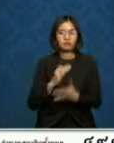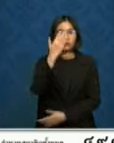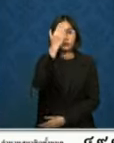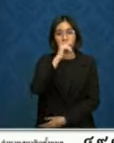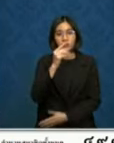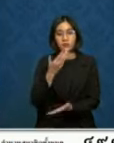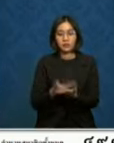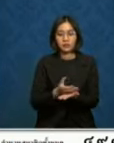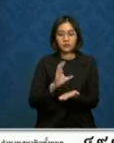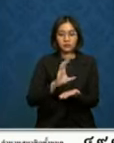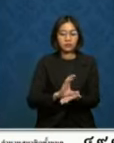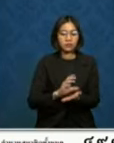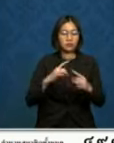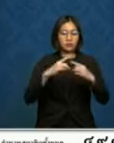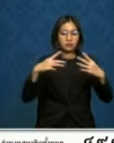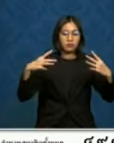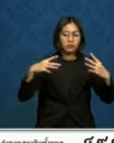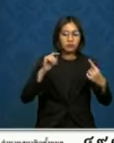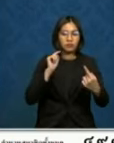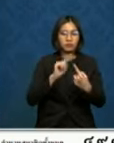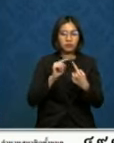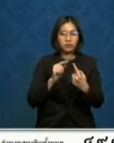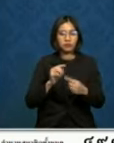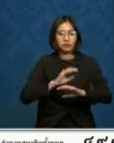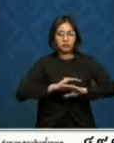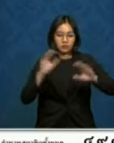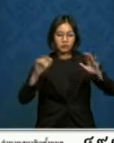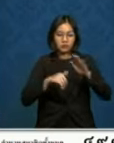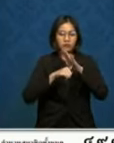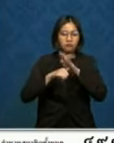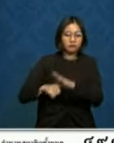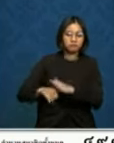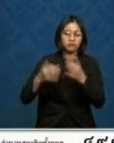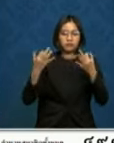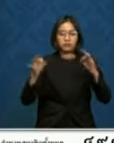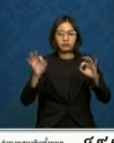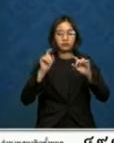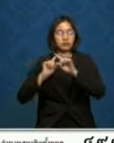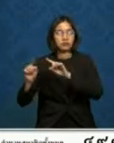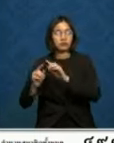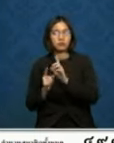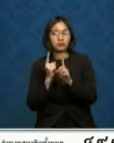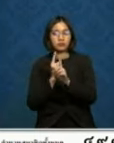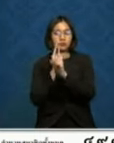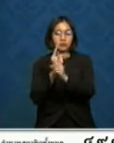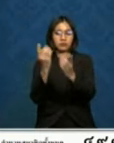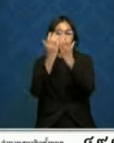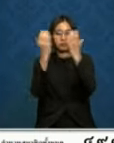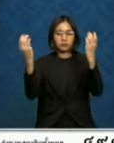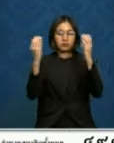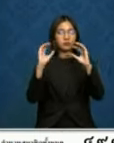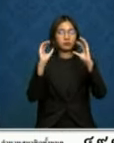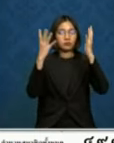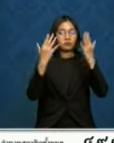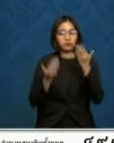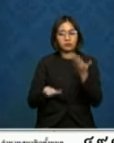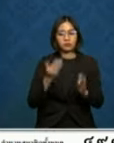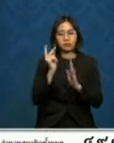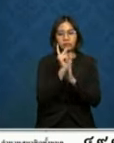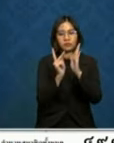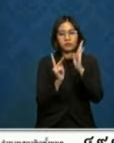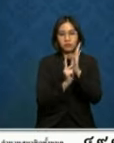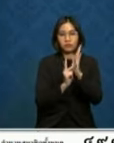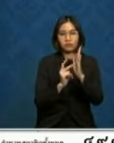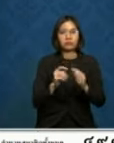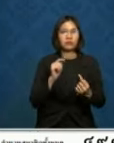องจากงบประมาณนี้ไม่ได้ตอบโจทย์ในการยุติการละเมิดสิทธิเสรีภาพตามรัฐธรรมนูญแต่อย่างใดหรือกฎหมายรัฐก